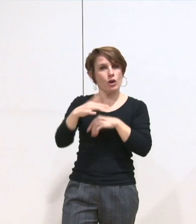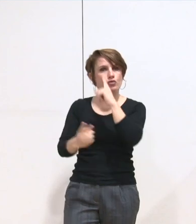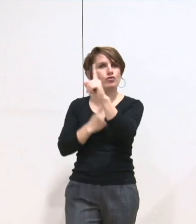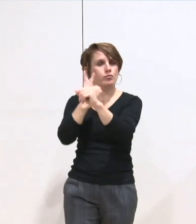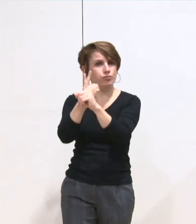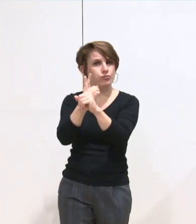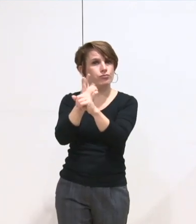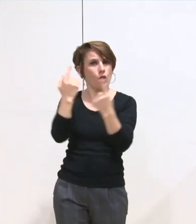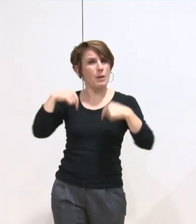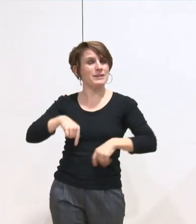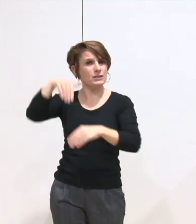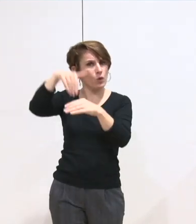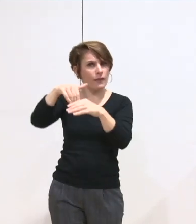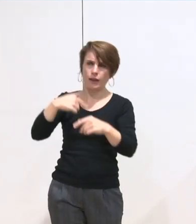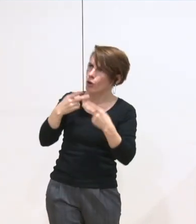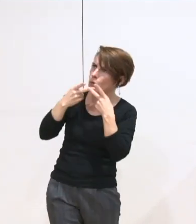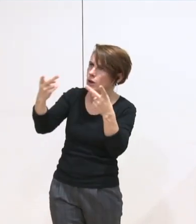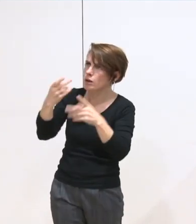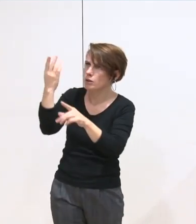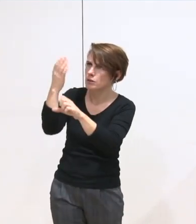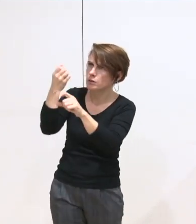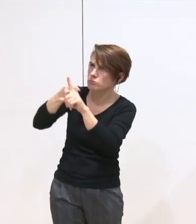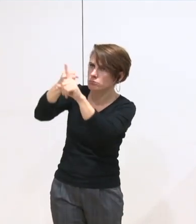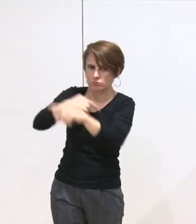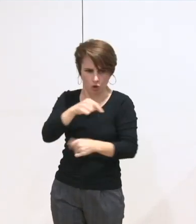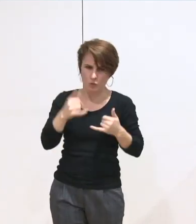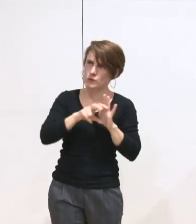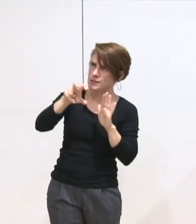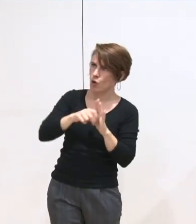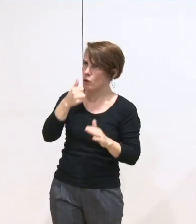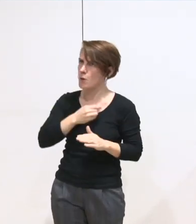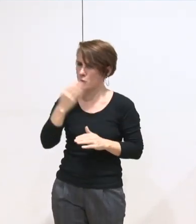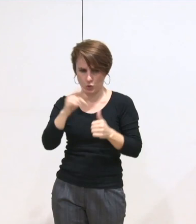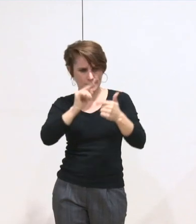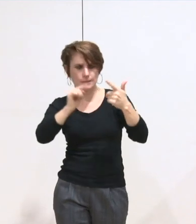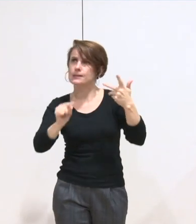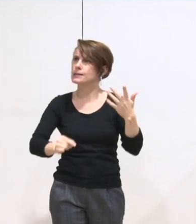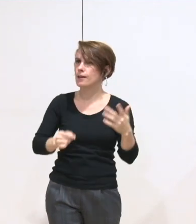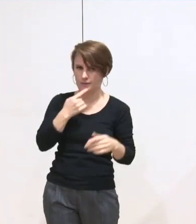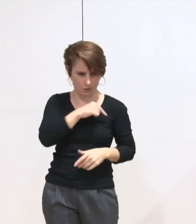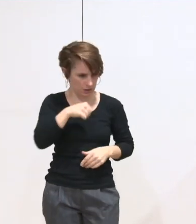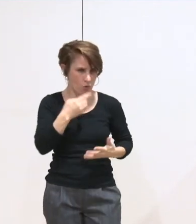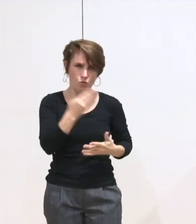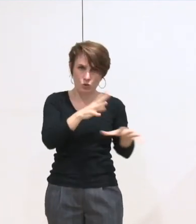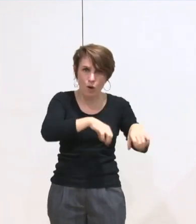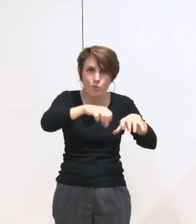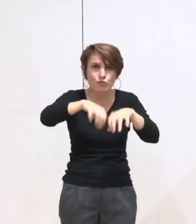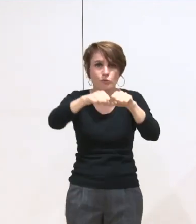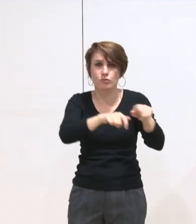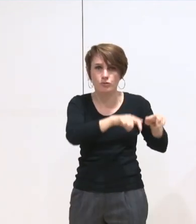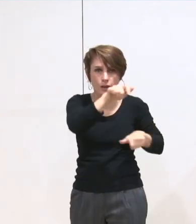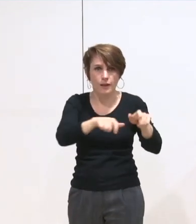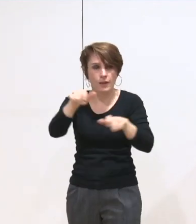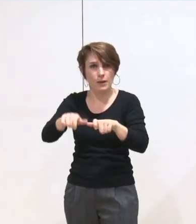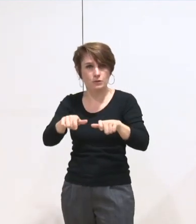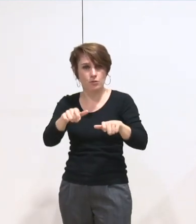les besoins de notre territoire, à la fois en termes d'effectifs, afin de compléter les dispositifs d'opération coup de